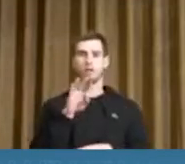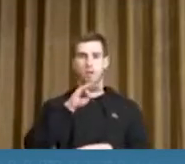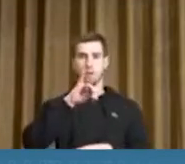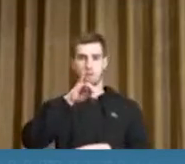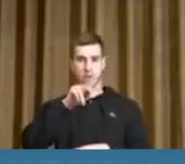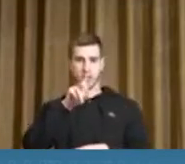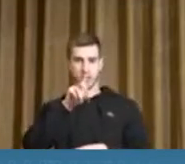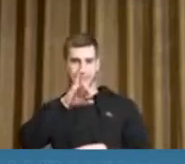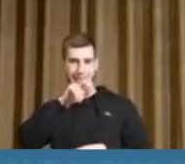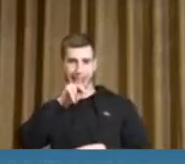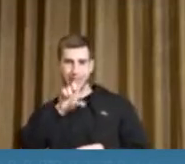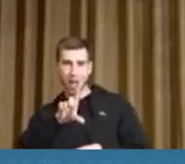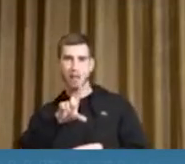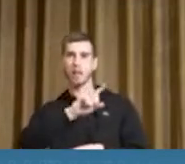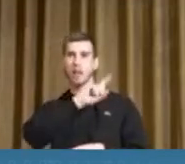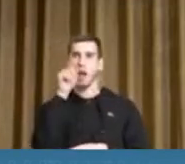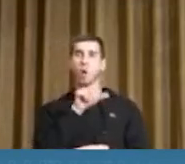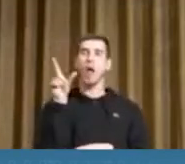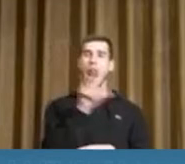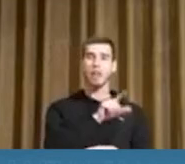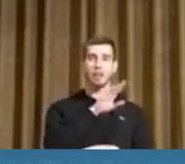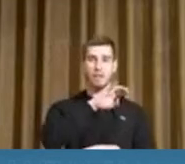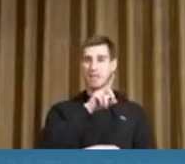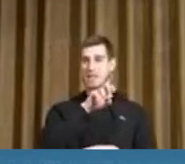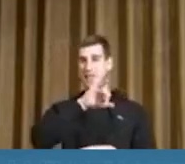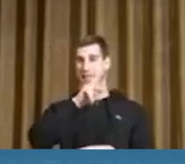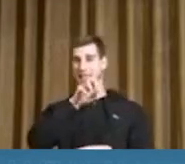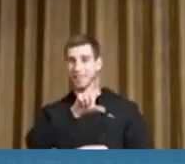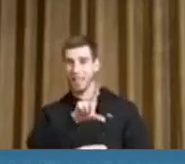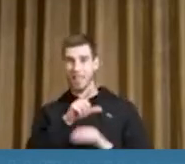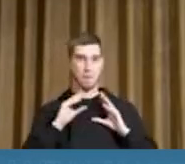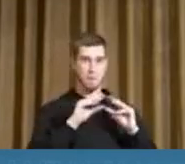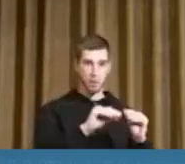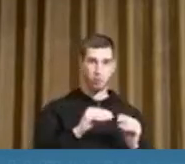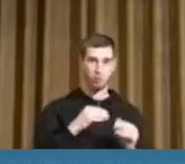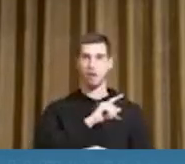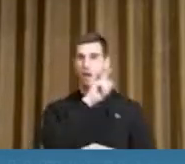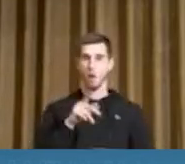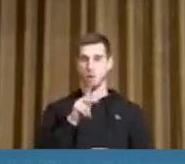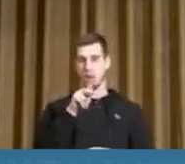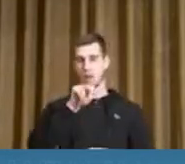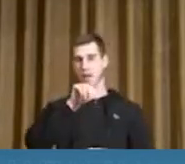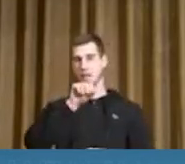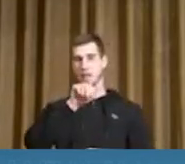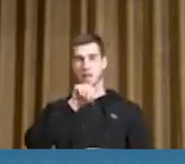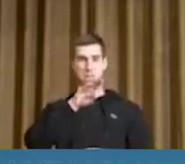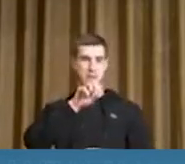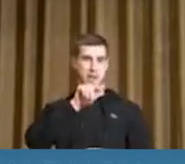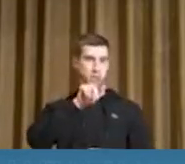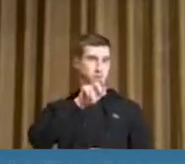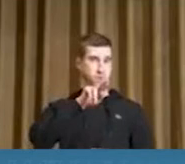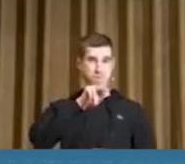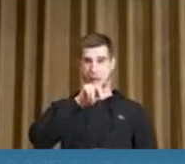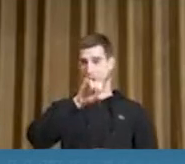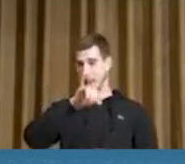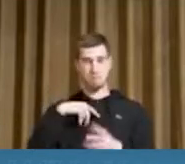der diastolischen Funktion des linken Ventrikels und auch beim Perikarderguss sahen wir keine Veränderungen. Also sowohl